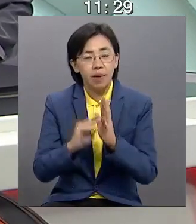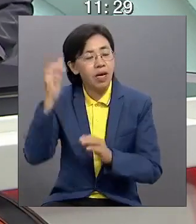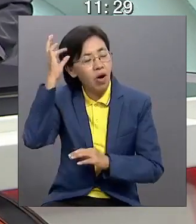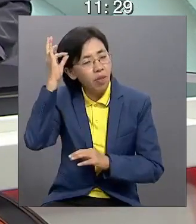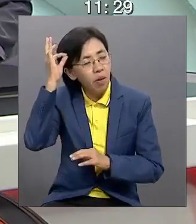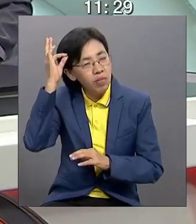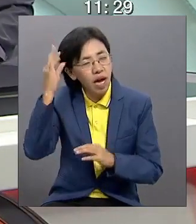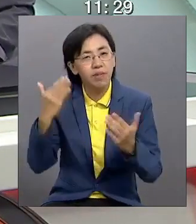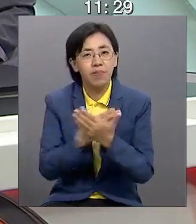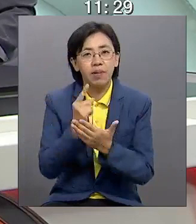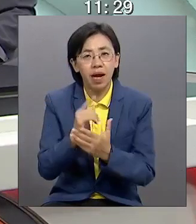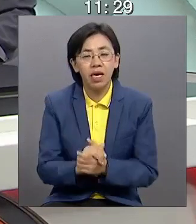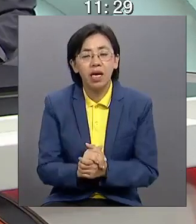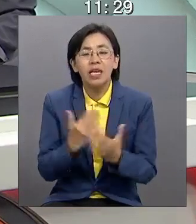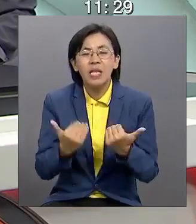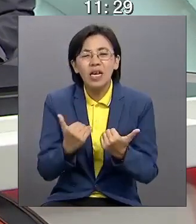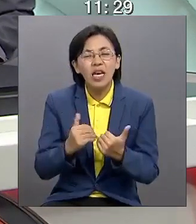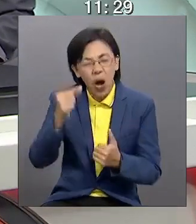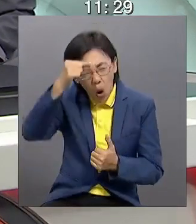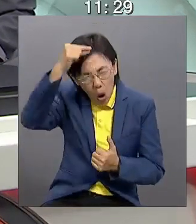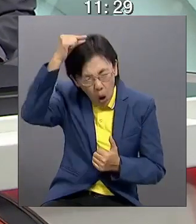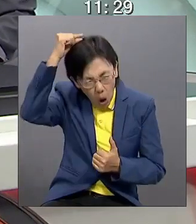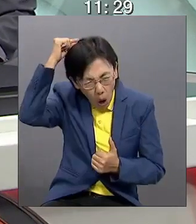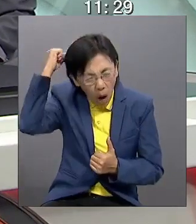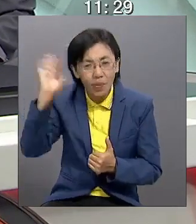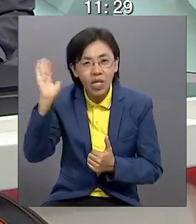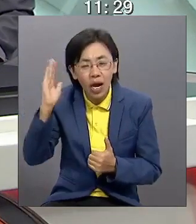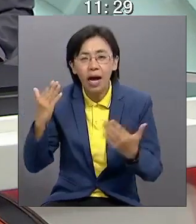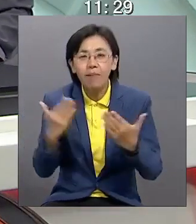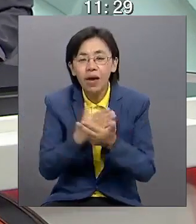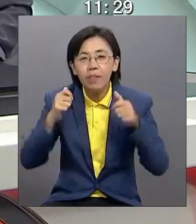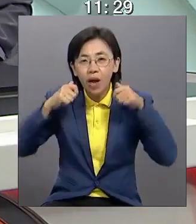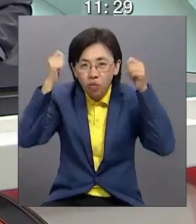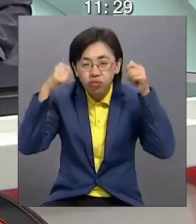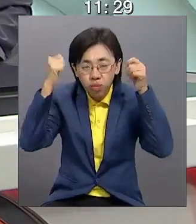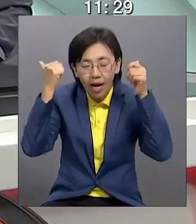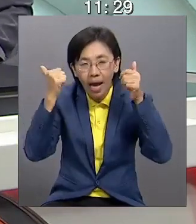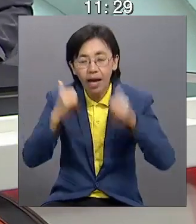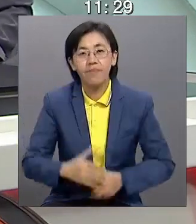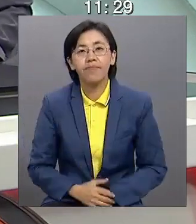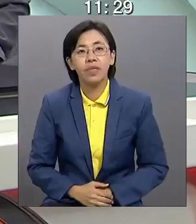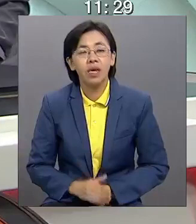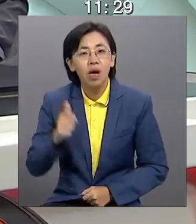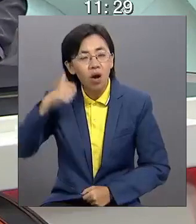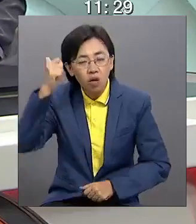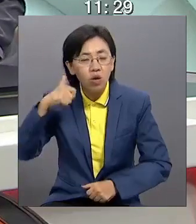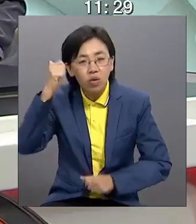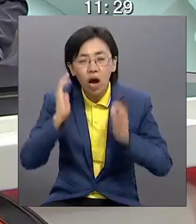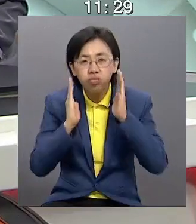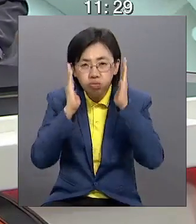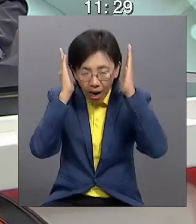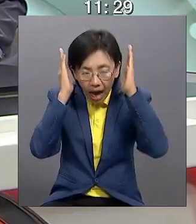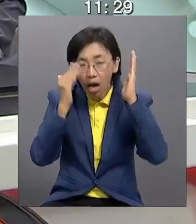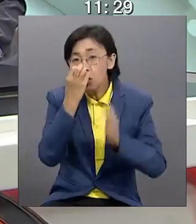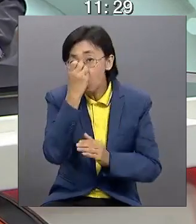องแม้ว่าจะอนุโลมให้นักศึกษาวิชาทหารชายไว้รองทรงสูงรองทรงต่ำได้แล้วนะคะแต่ว่าอันนี้เป็นเพียงช่วงทดลองใช้เ